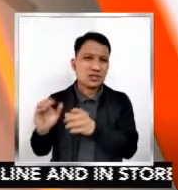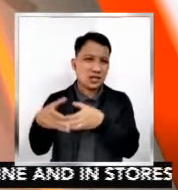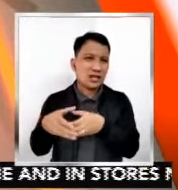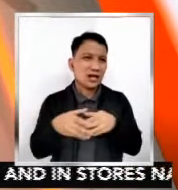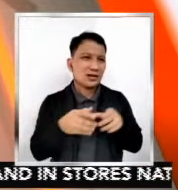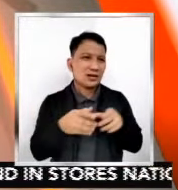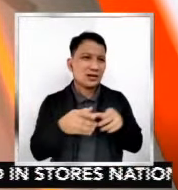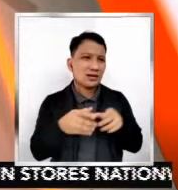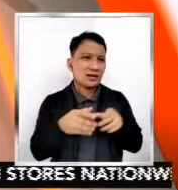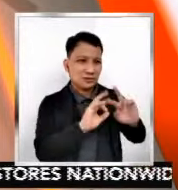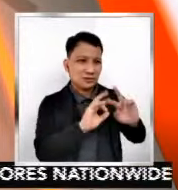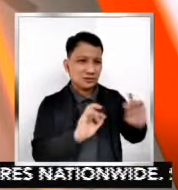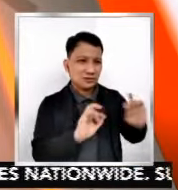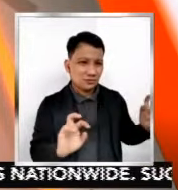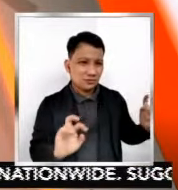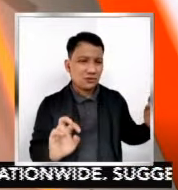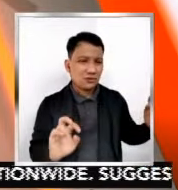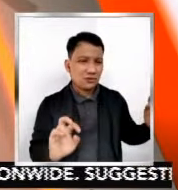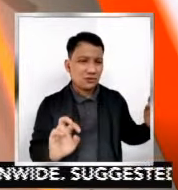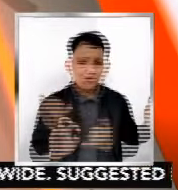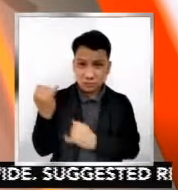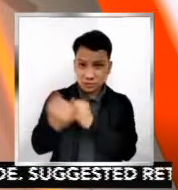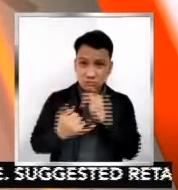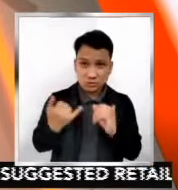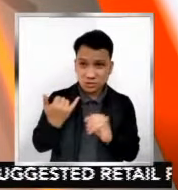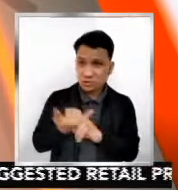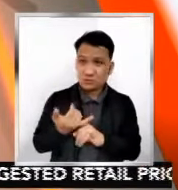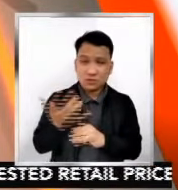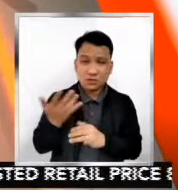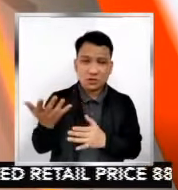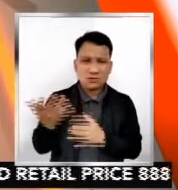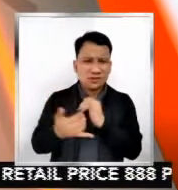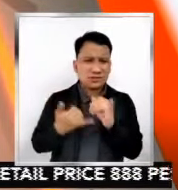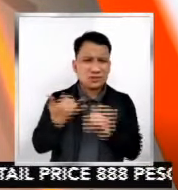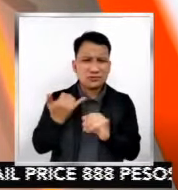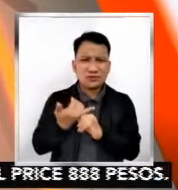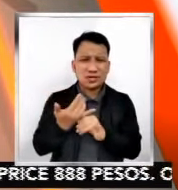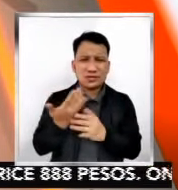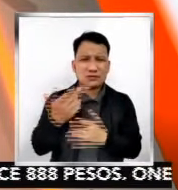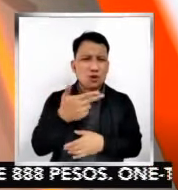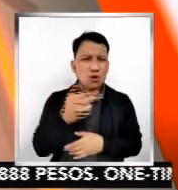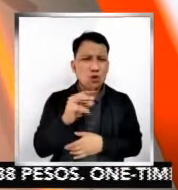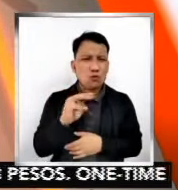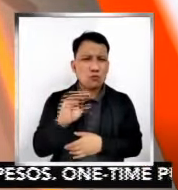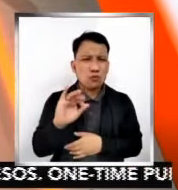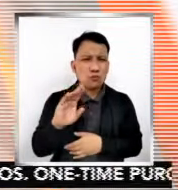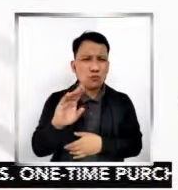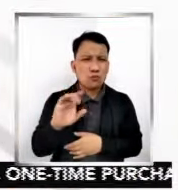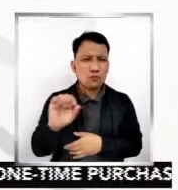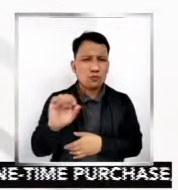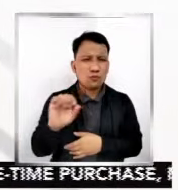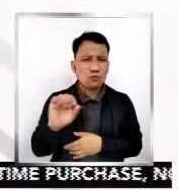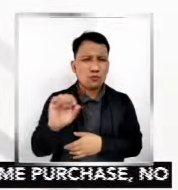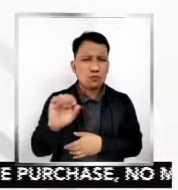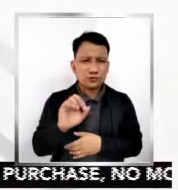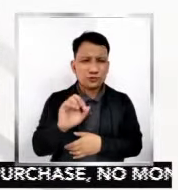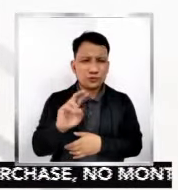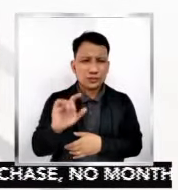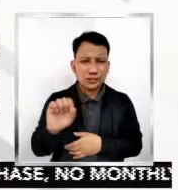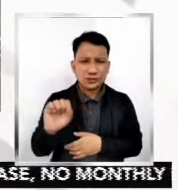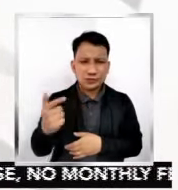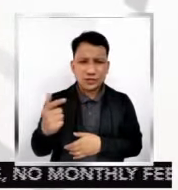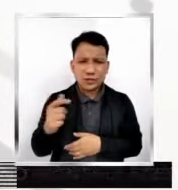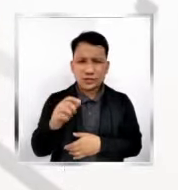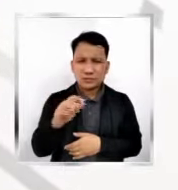ang International Day Against Homophobia, Biphobia, Intersexism and Transphobia. May